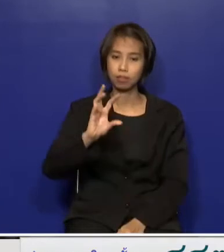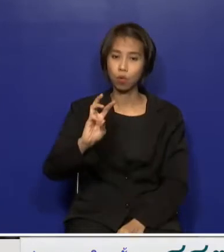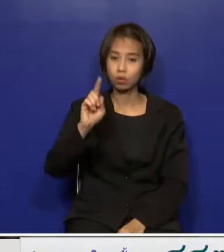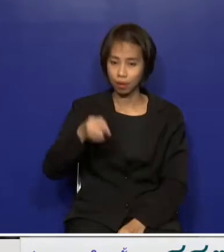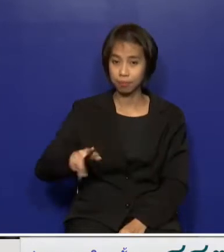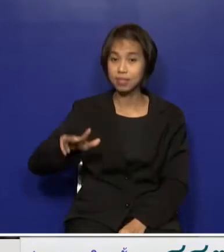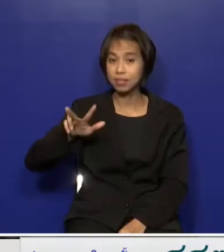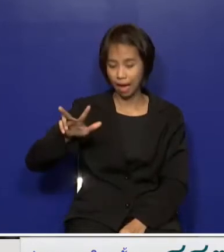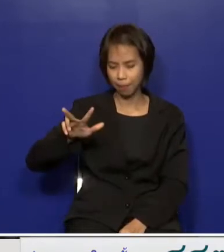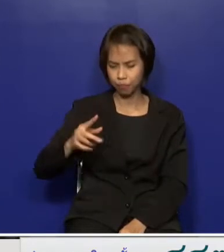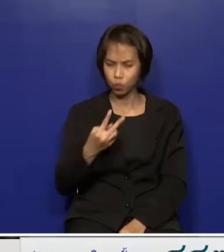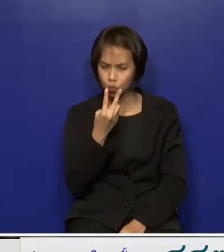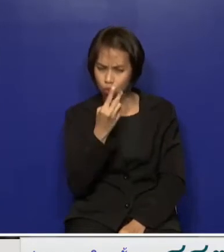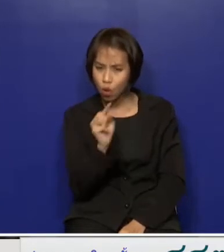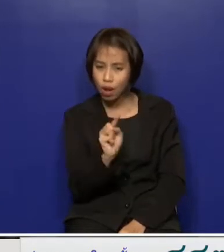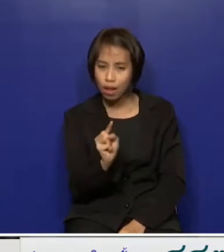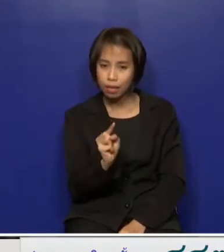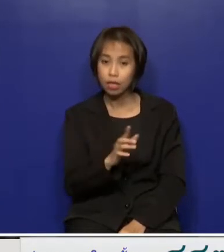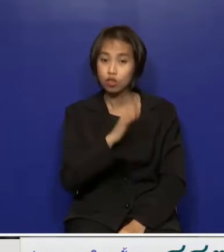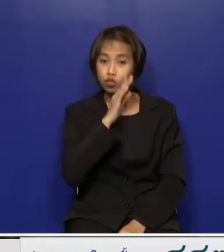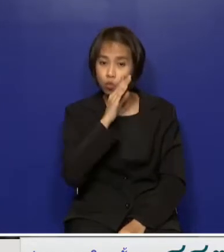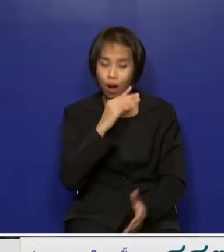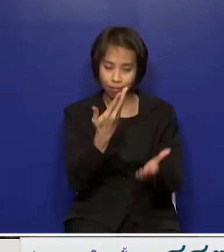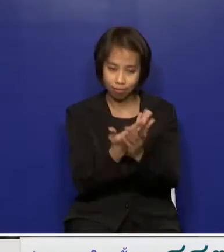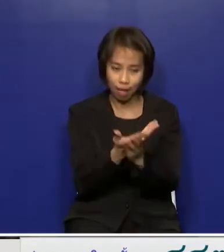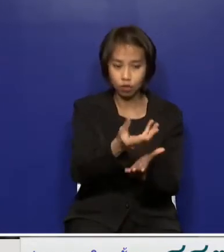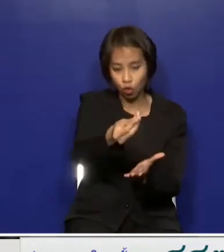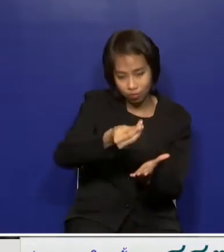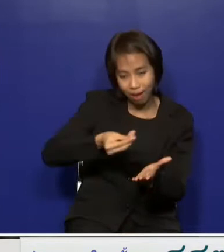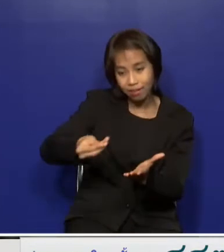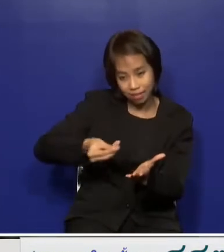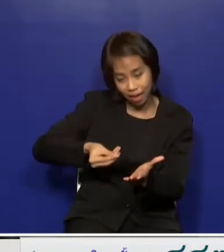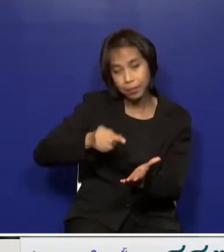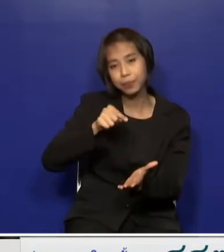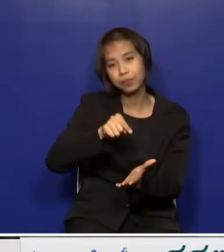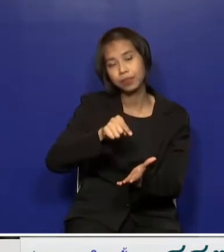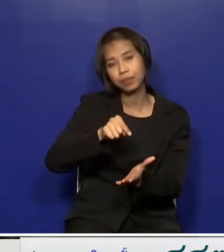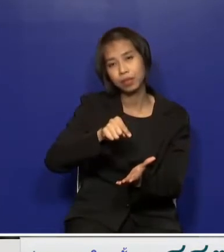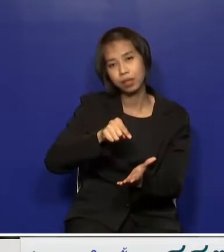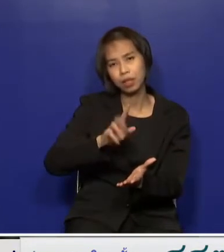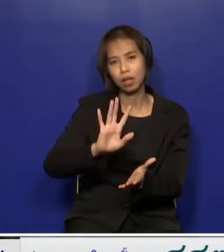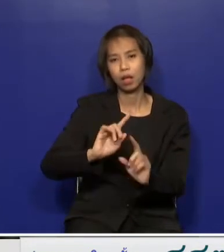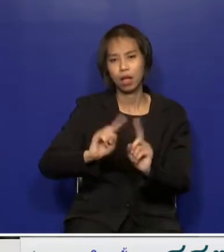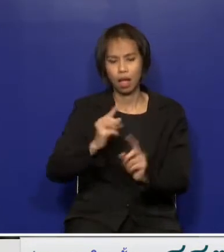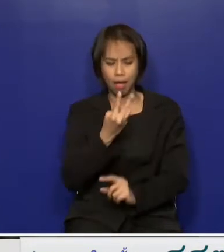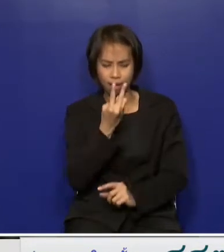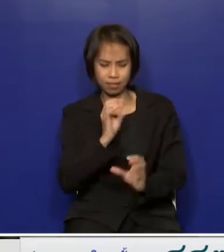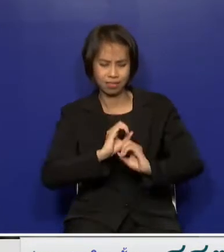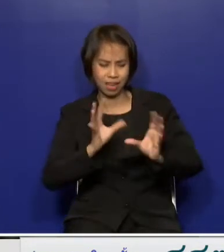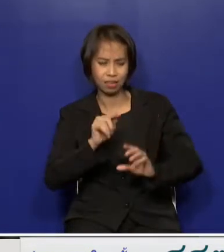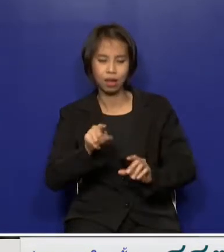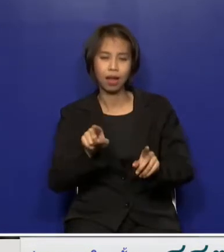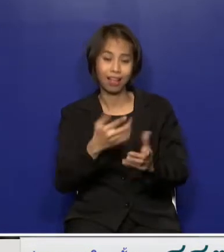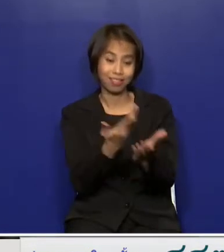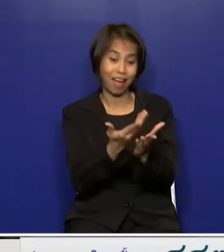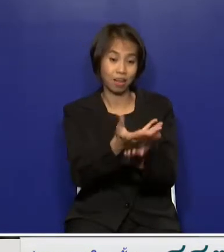เป็ทหนาสังเกตว่าเมื่อมีการจดเก็ค่ชาจจายต่ ที่เกิดข้แล้วเขีนไ้ชดเจนวาไม่จำเป็ตองนำ